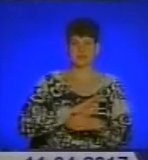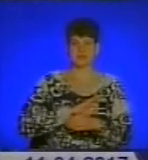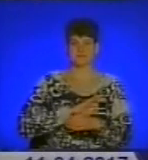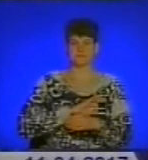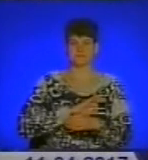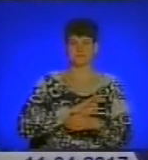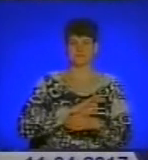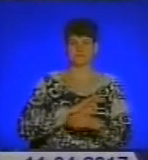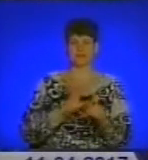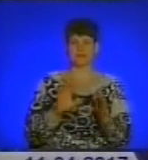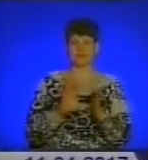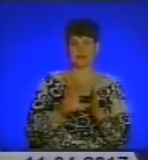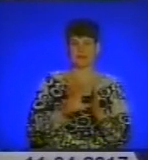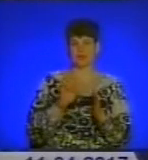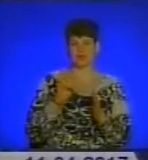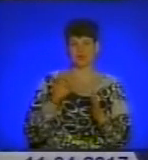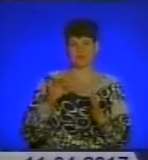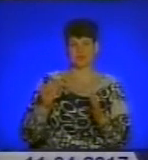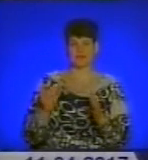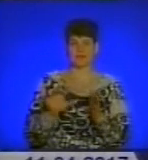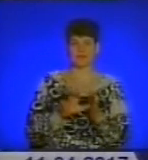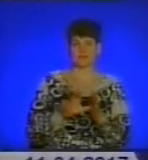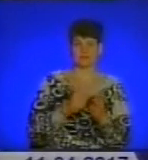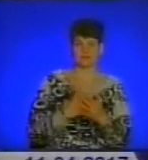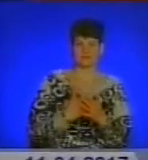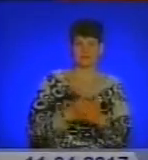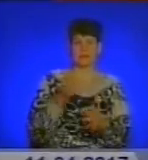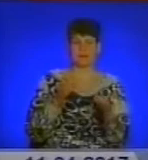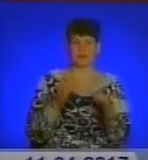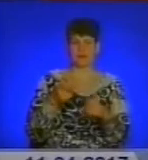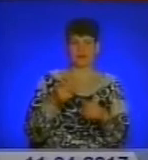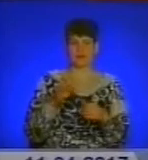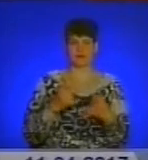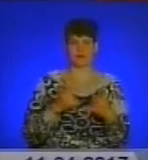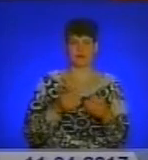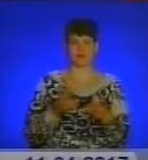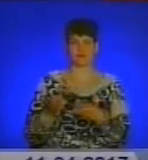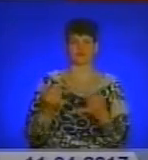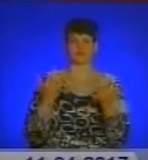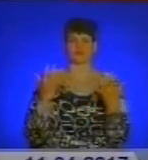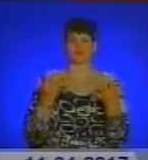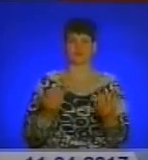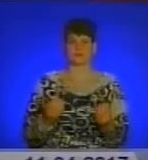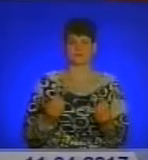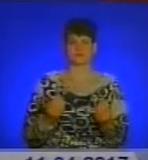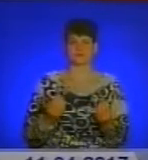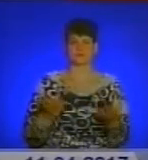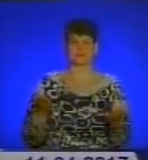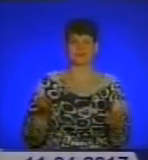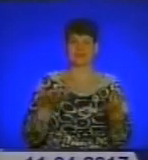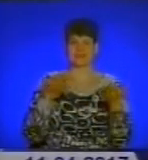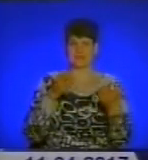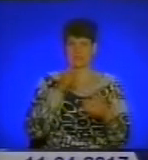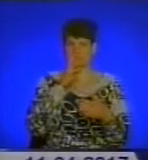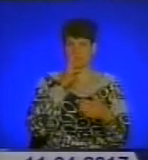власне енергоносія чи електроенергії, чи природнього газу для опалення. На сьогодні день підняття заробітної